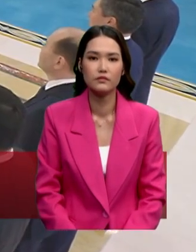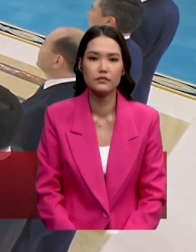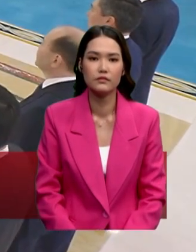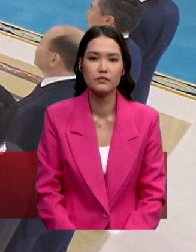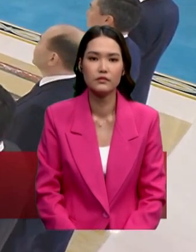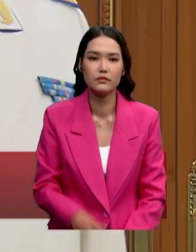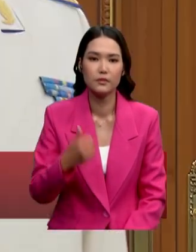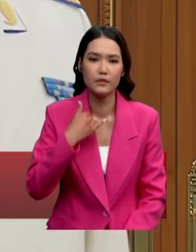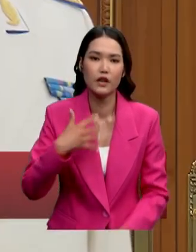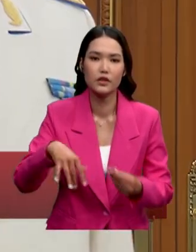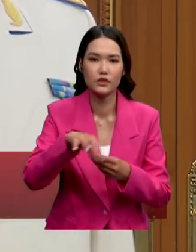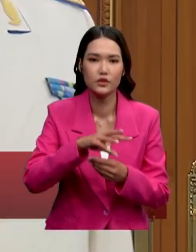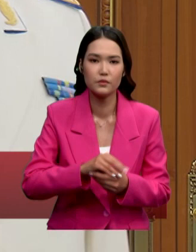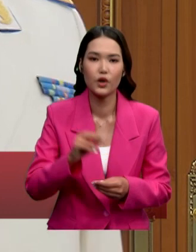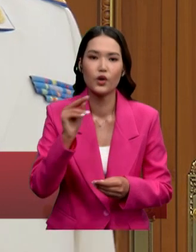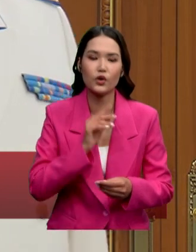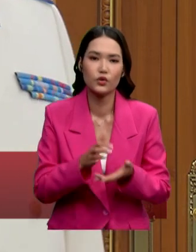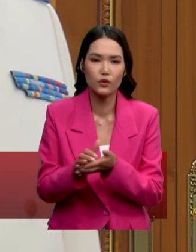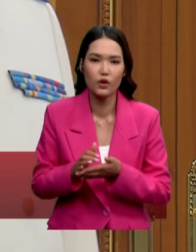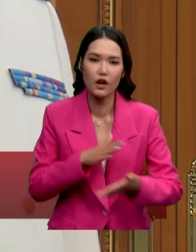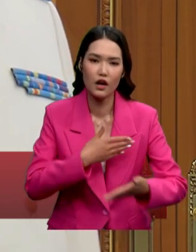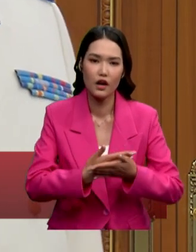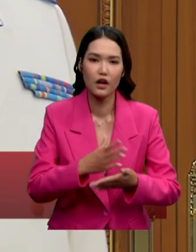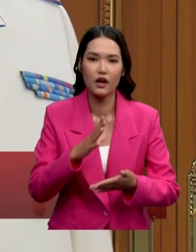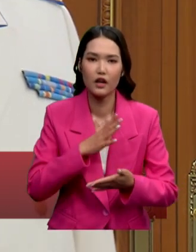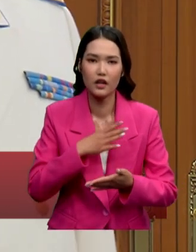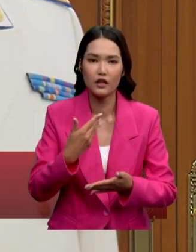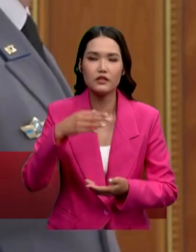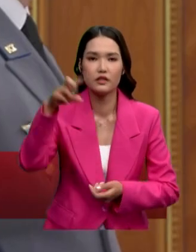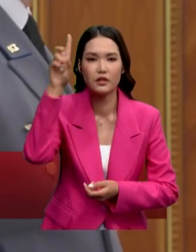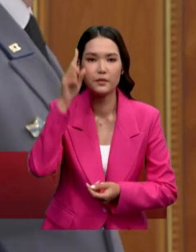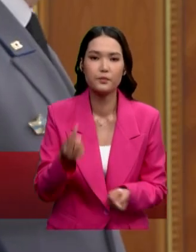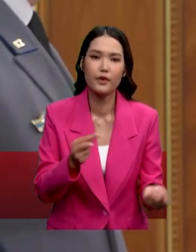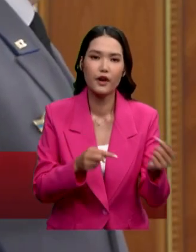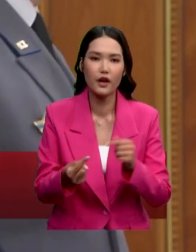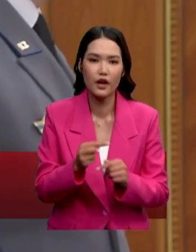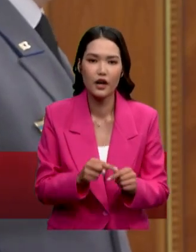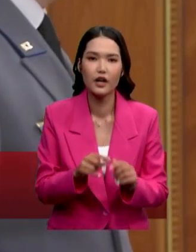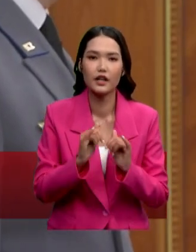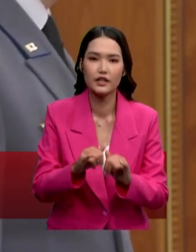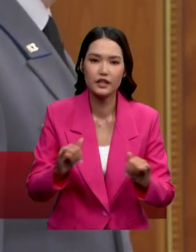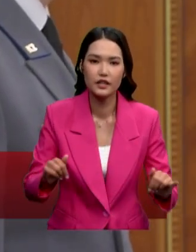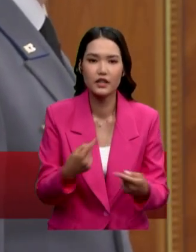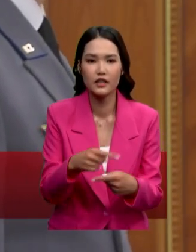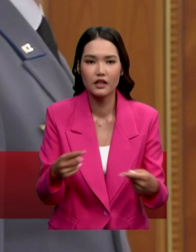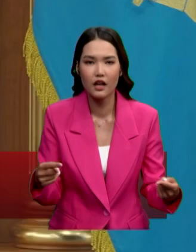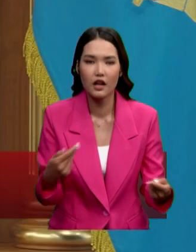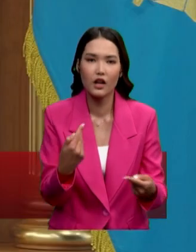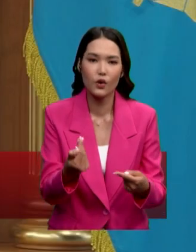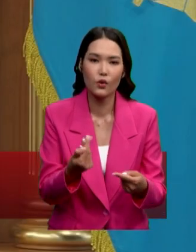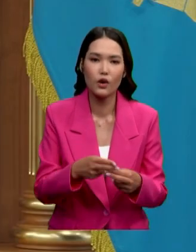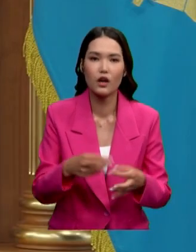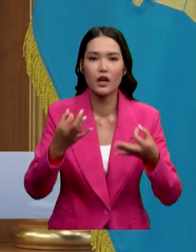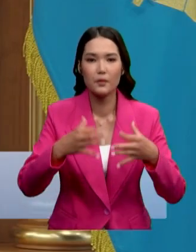Біз барлық елдермен достық қатынас орнаттық. Мемлекеттер арасындағы кез келген мәселені бейбіт